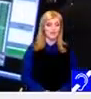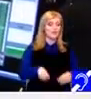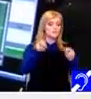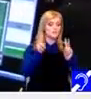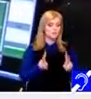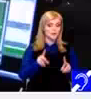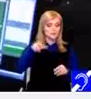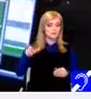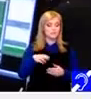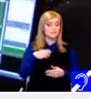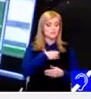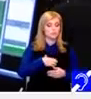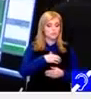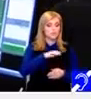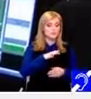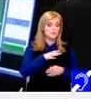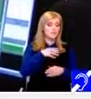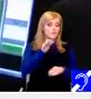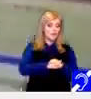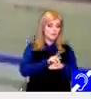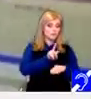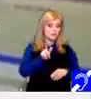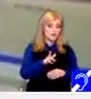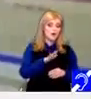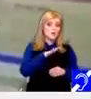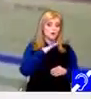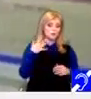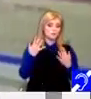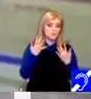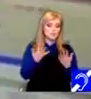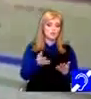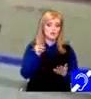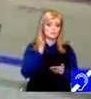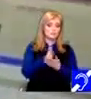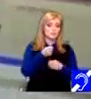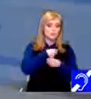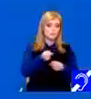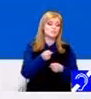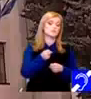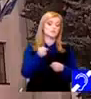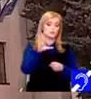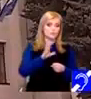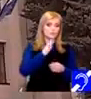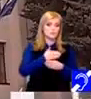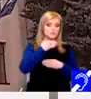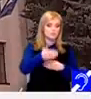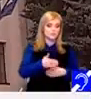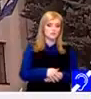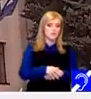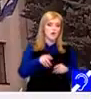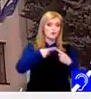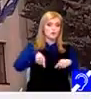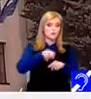Experții sunt îngrijorați de faptul că o bună parte din prevederile acordului cu Uniunea Europeană sunt în mare întârziere. Promolex